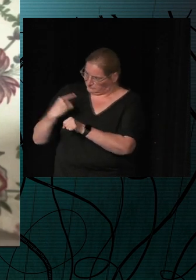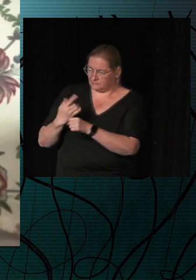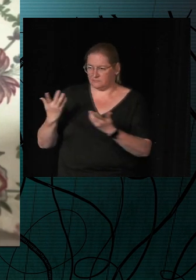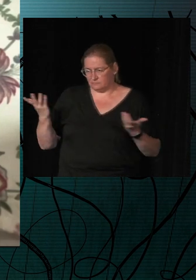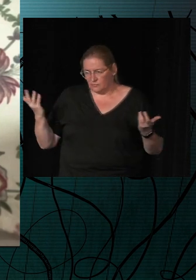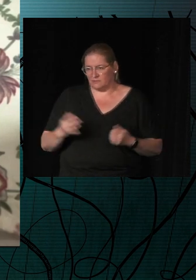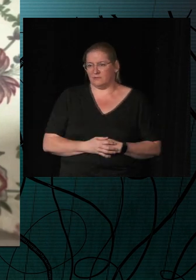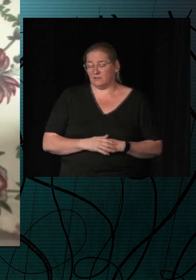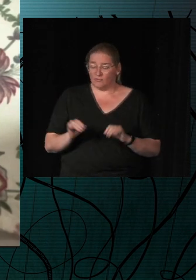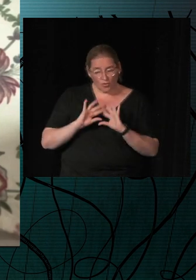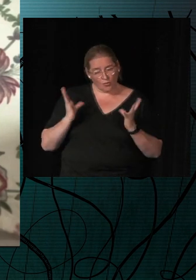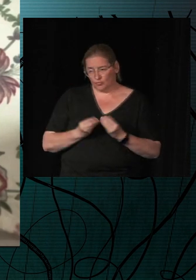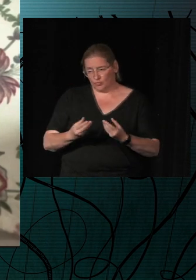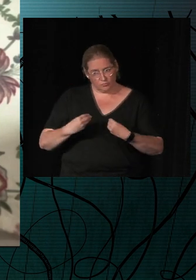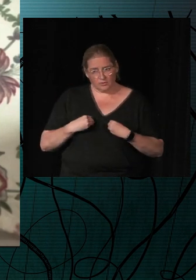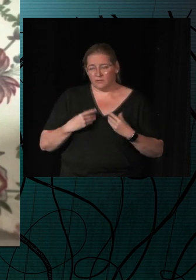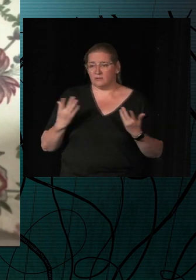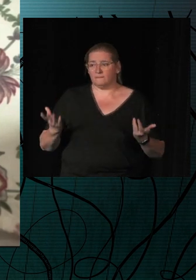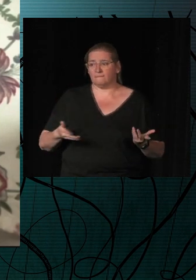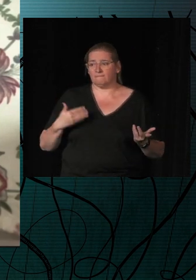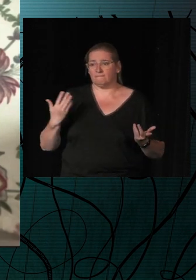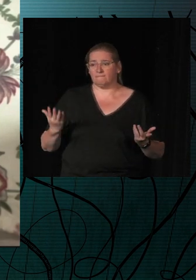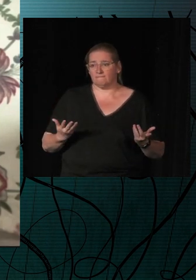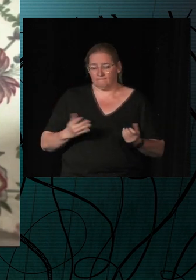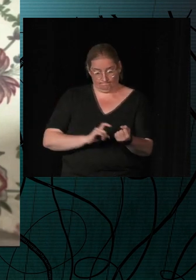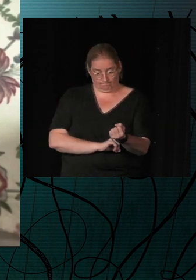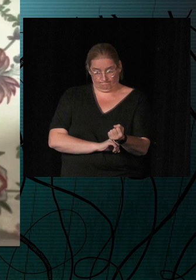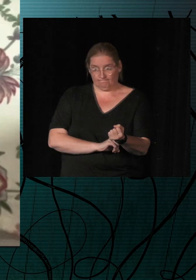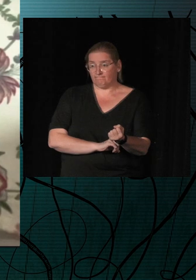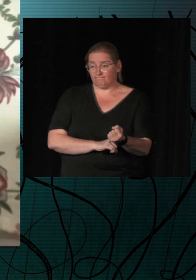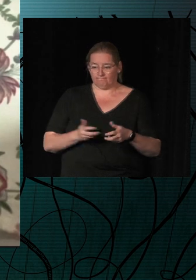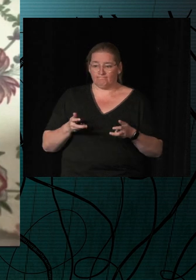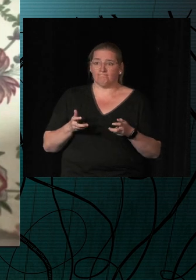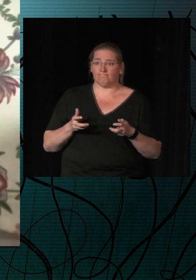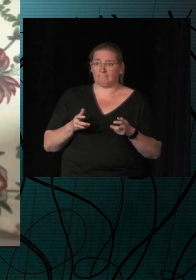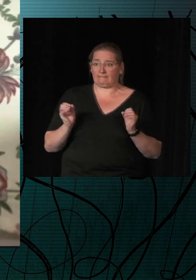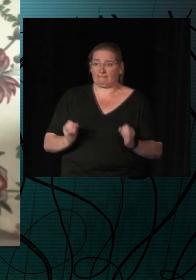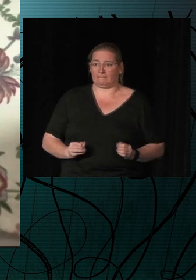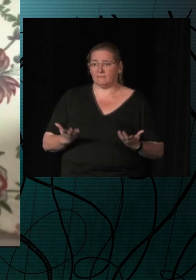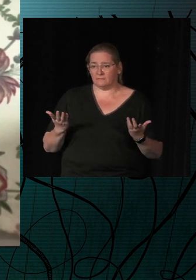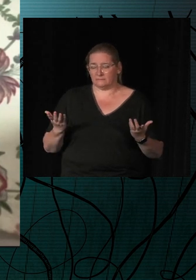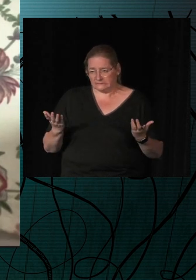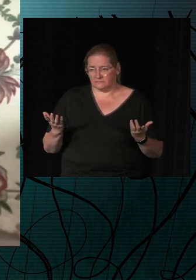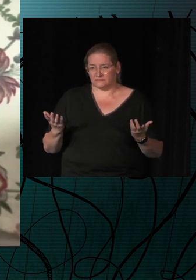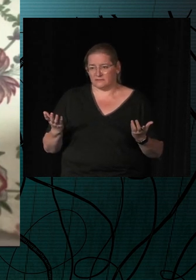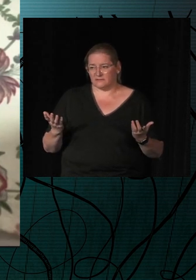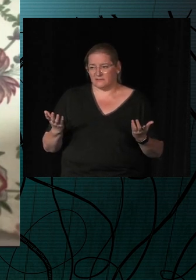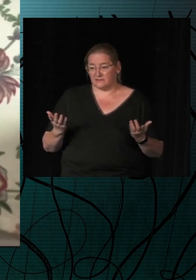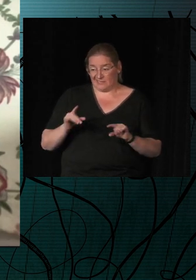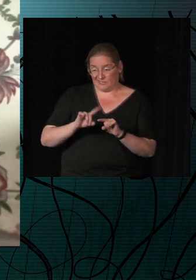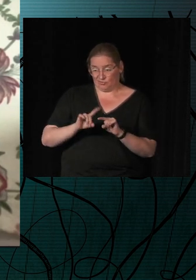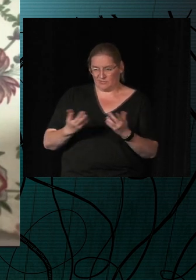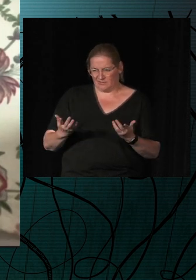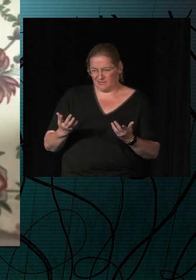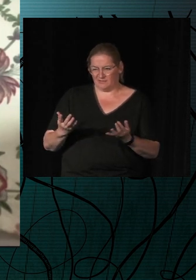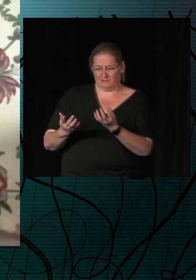tout participe euh a créé un une appréhension chez le joueur en fait ou chez la joueuse enfin je veux dire il y a cette espèce de machin et